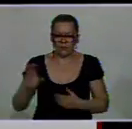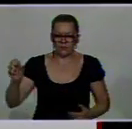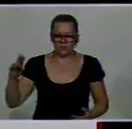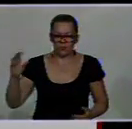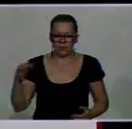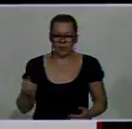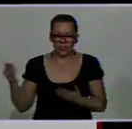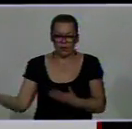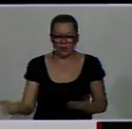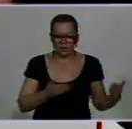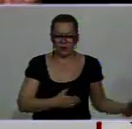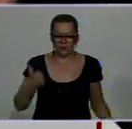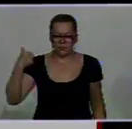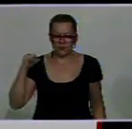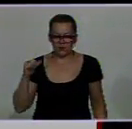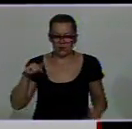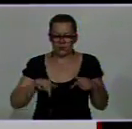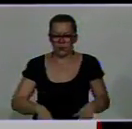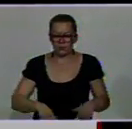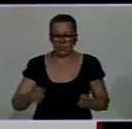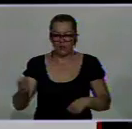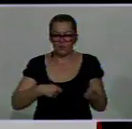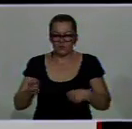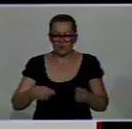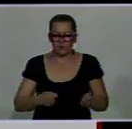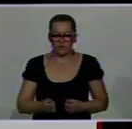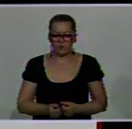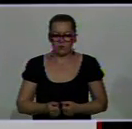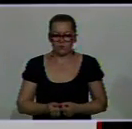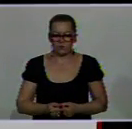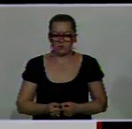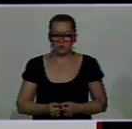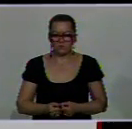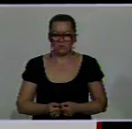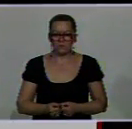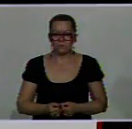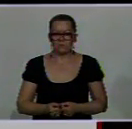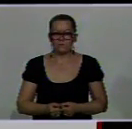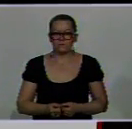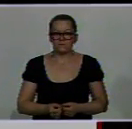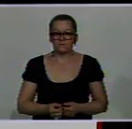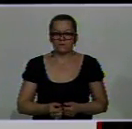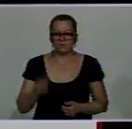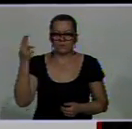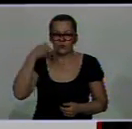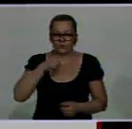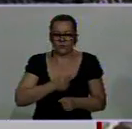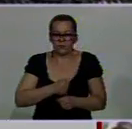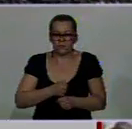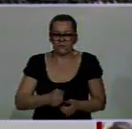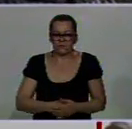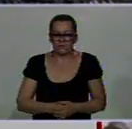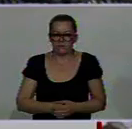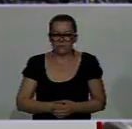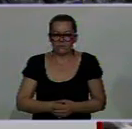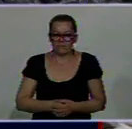ele și ieri am carat și astăzi, am mai și vândut ca să pot să degajez. Nu știu ce să mai fac.